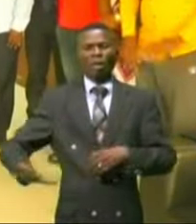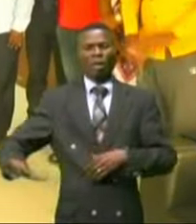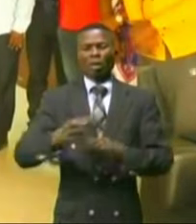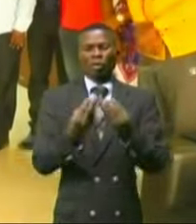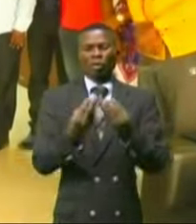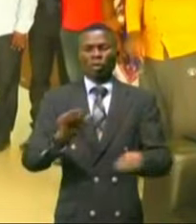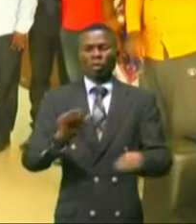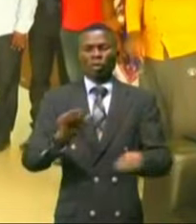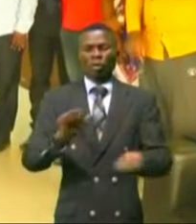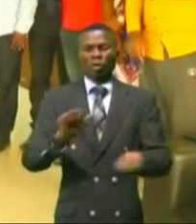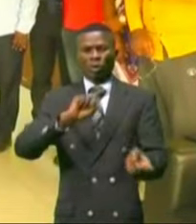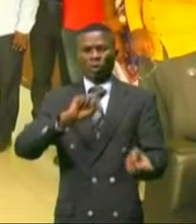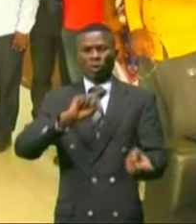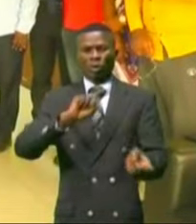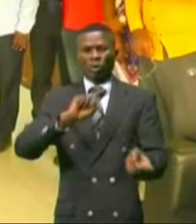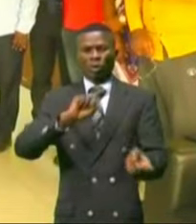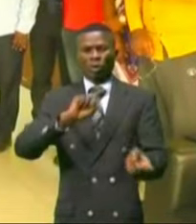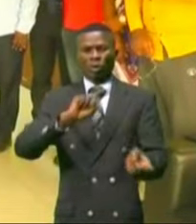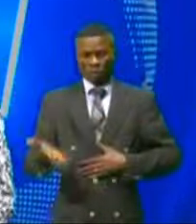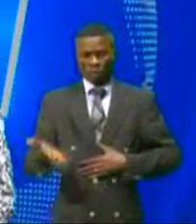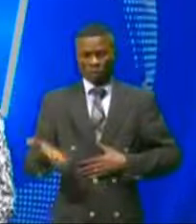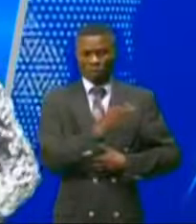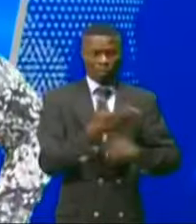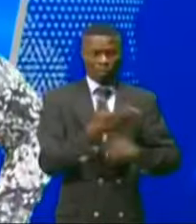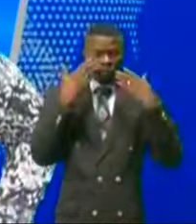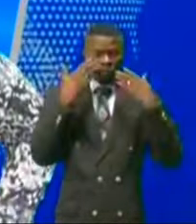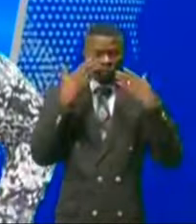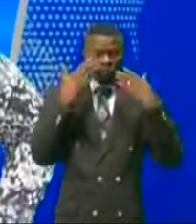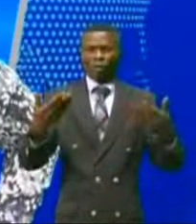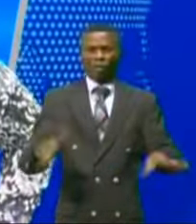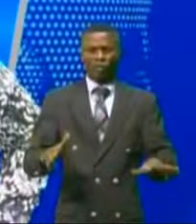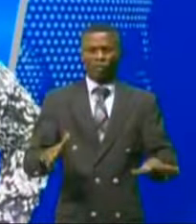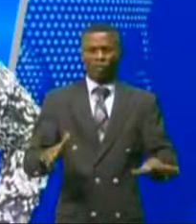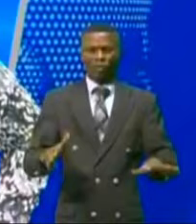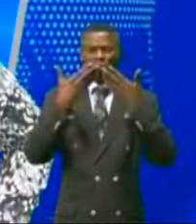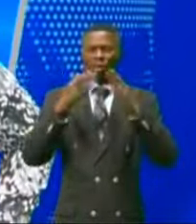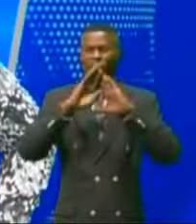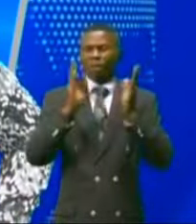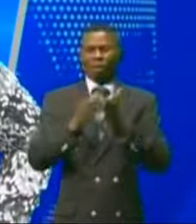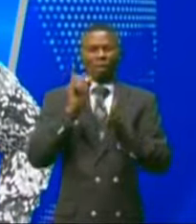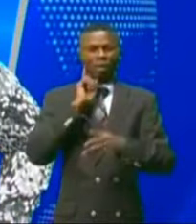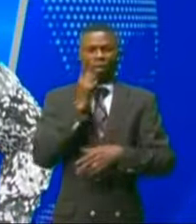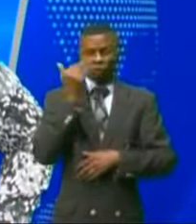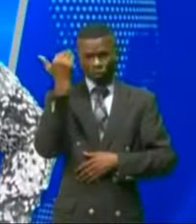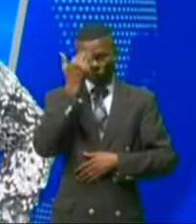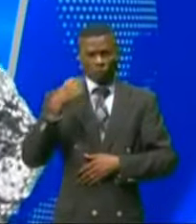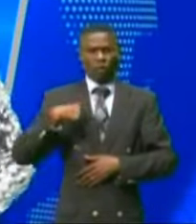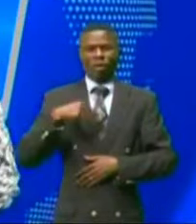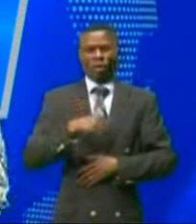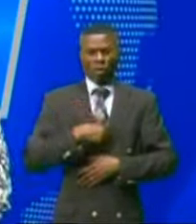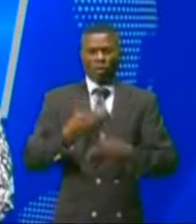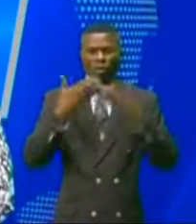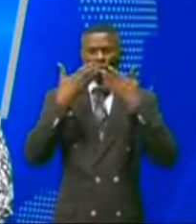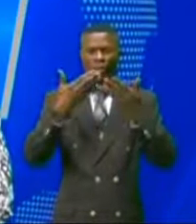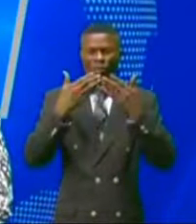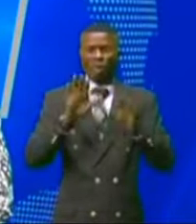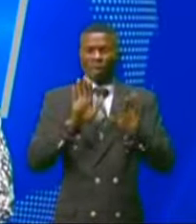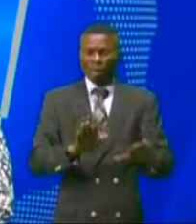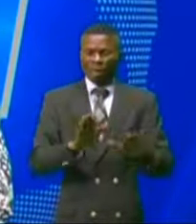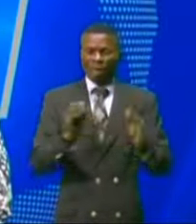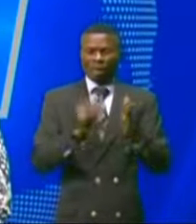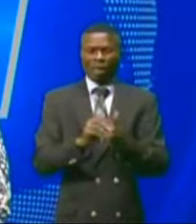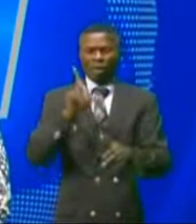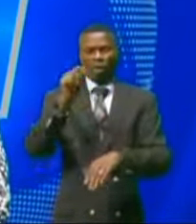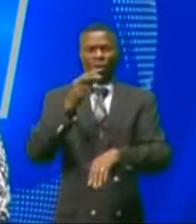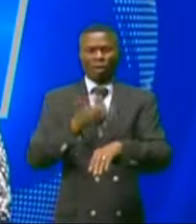dans les changements climatiques. Madame, Monsieur, c'est par ici que nous avons un point final à ce journal qui a connu le concours rédactionnel de